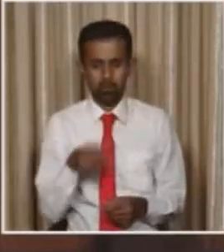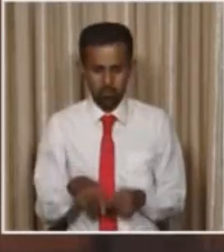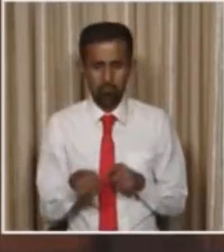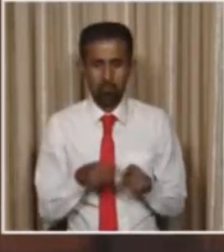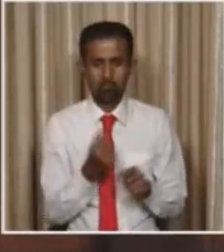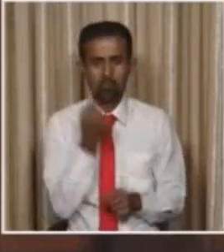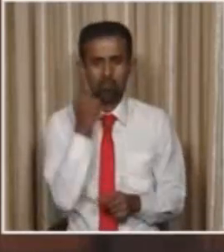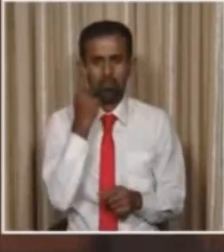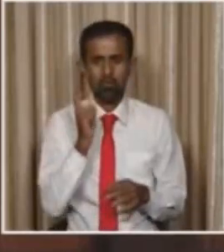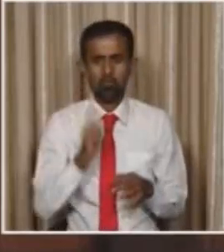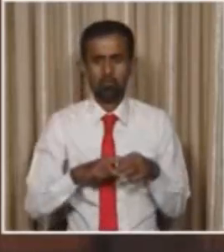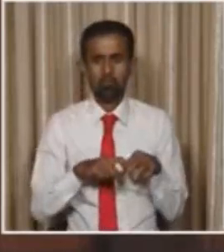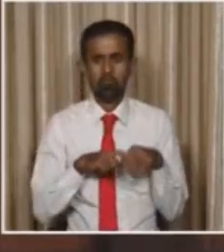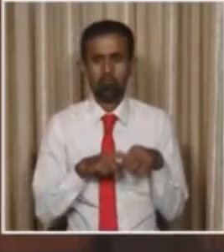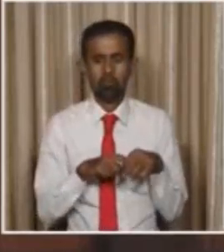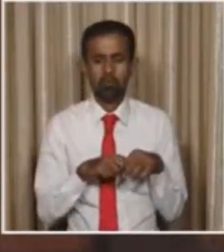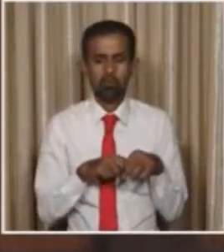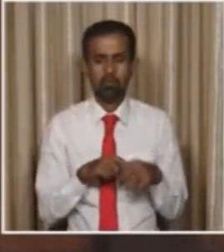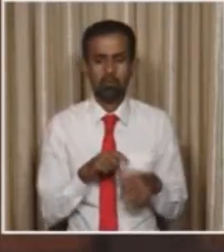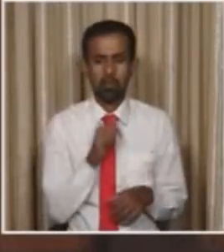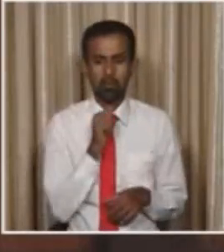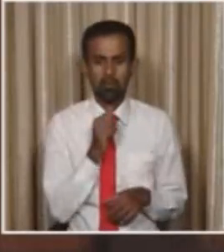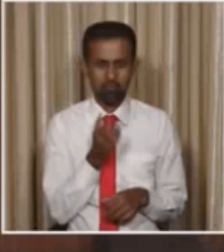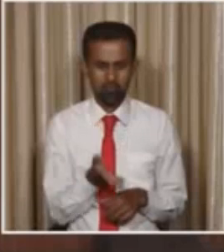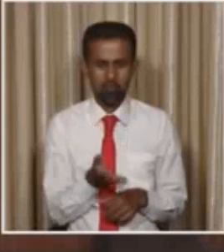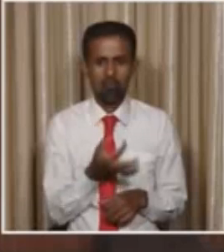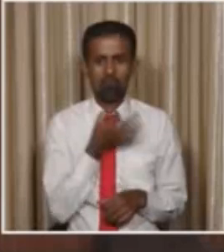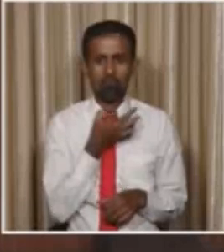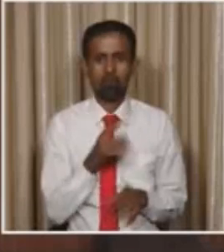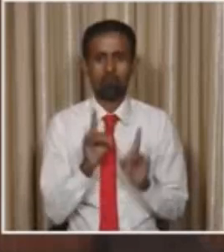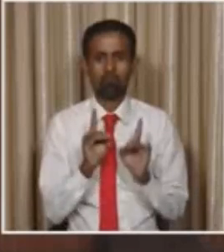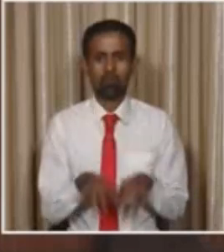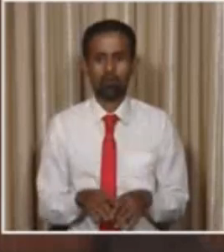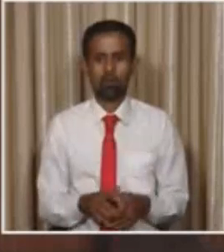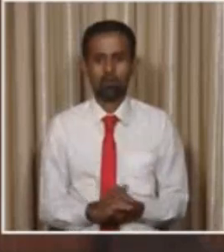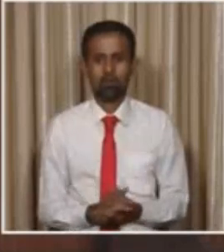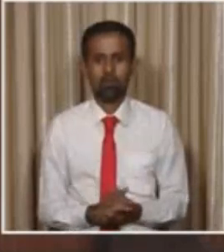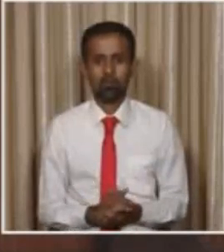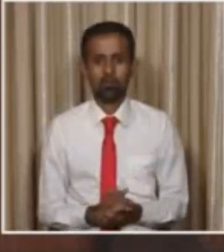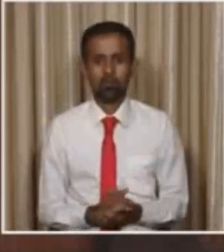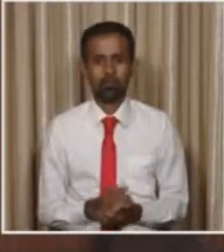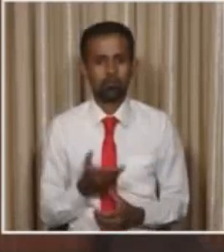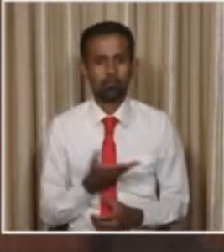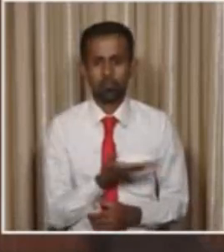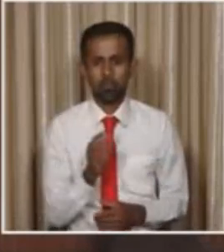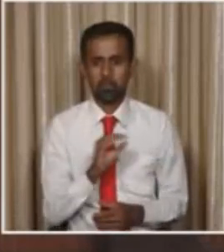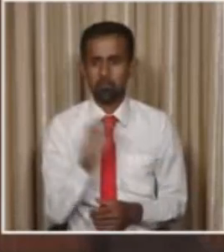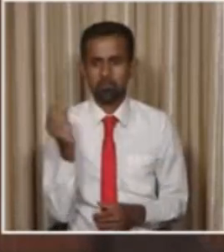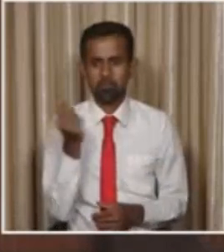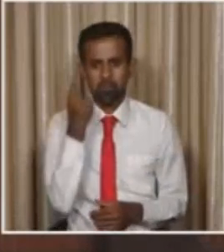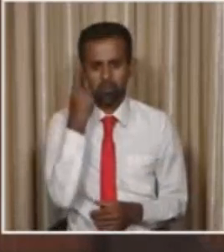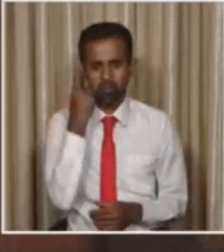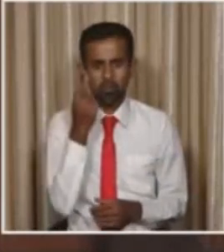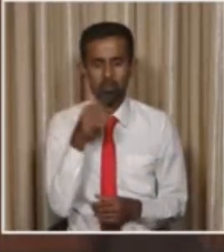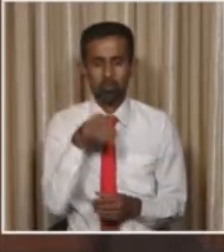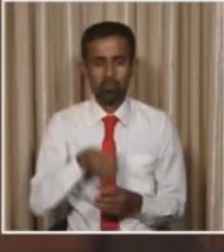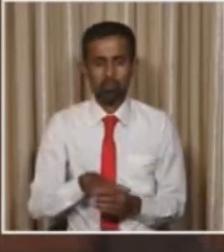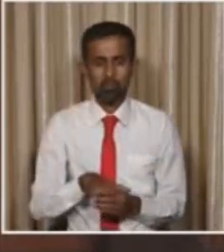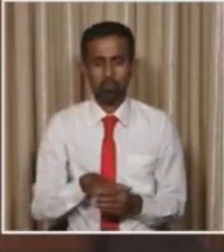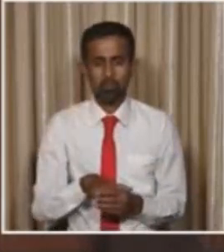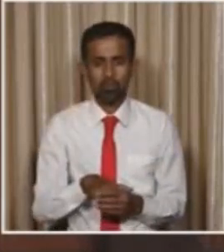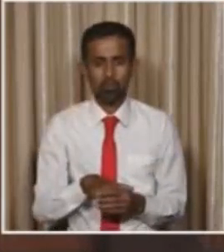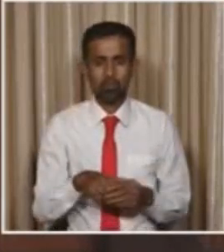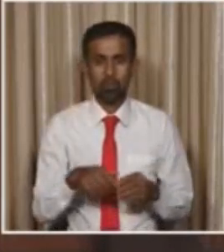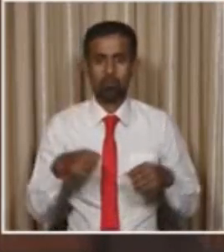இருக்கின்றது. இறுதியாக சிங்கள மொழியிலே ஒரு சில விடயத்தை சொல்லி முடித்துக் கொள்ளான் கரு அமத்துமா மே சபாவ கல்தபன யோஜனாவ ஹரஹா மே